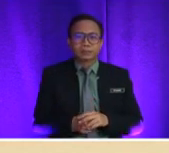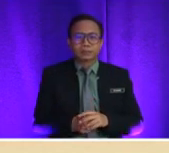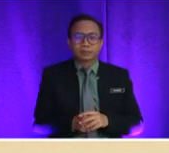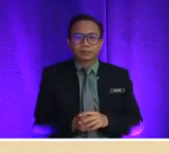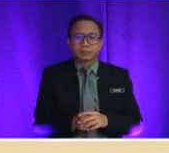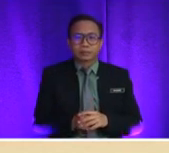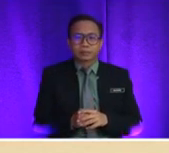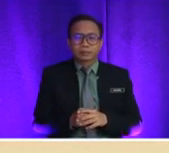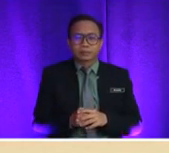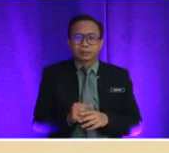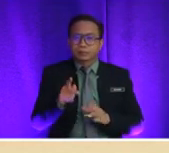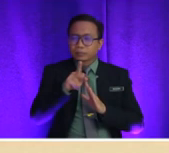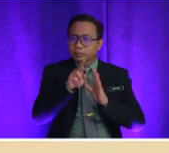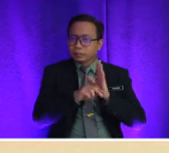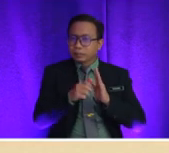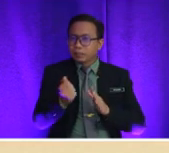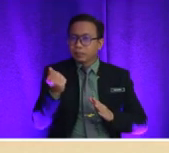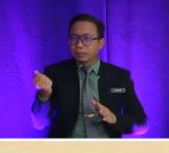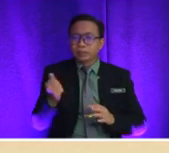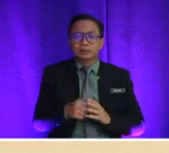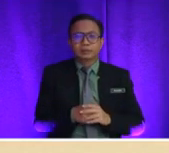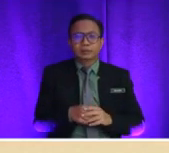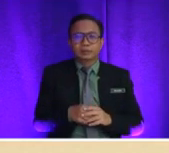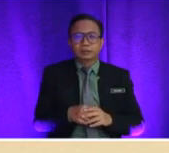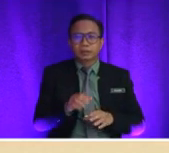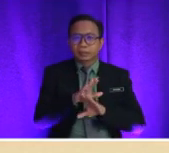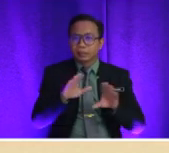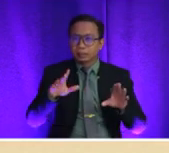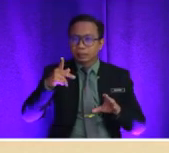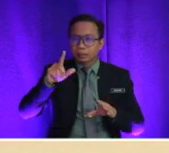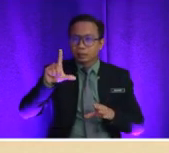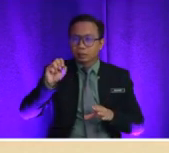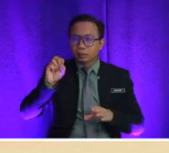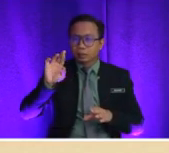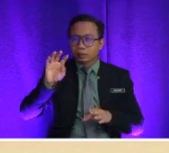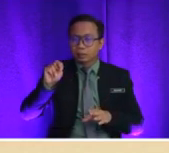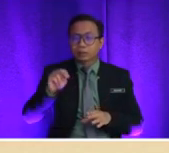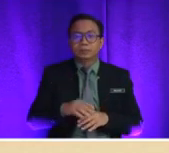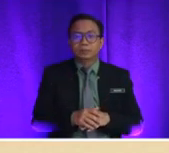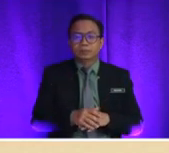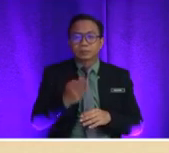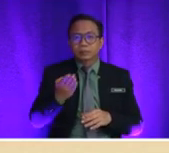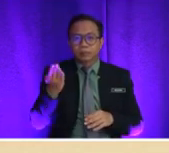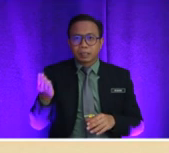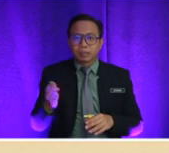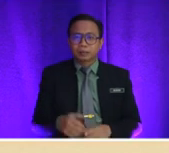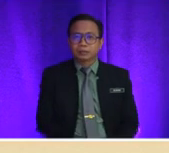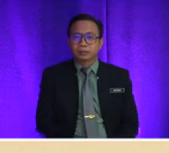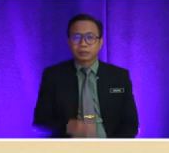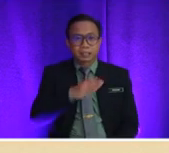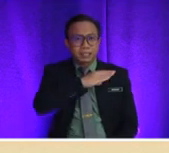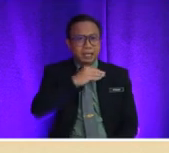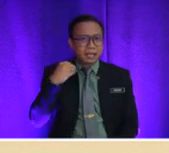sebagai peralatan nah oke Entik Klorin adalah bahan dan